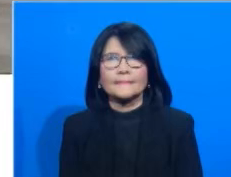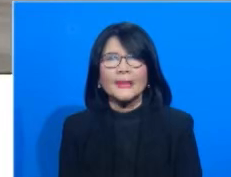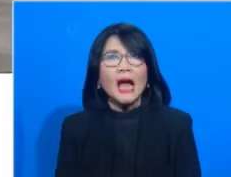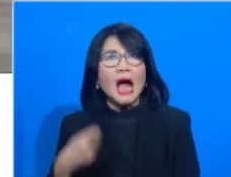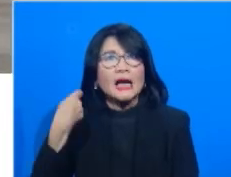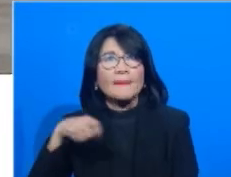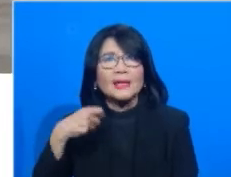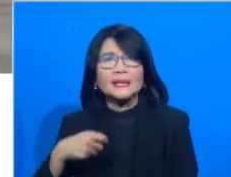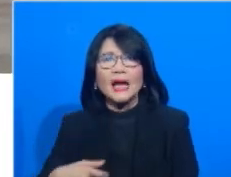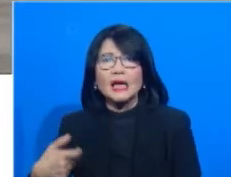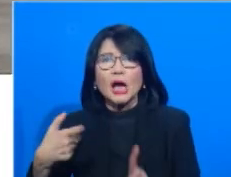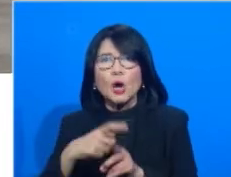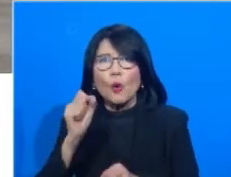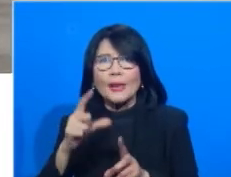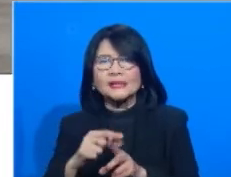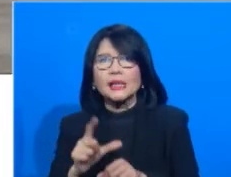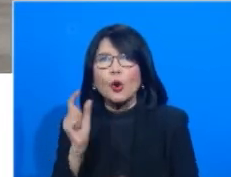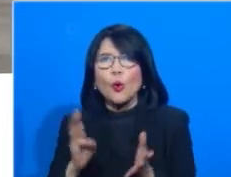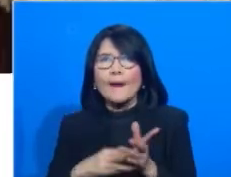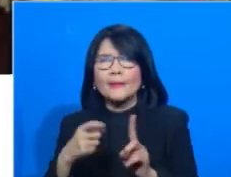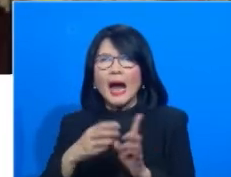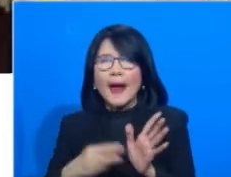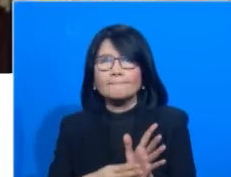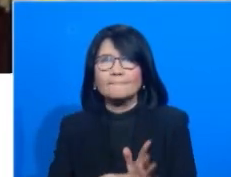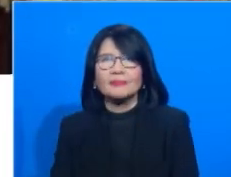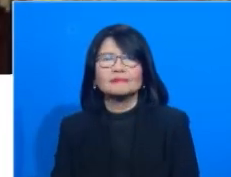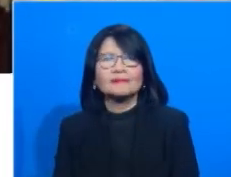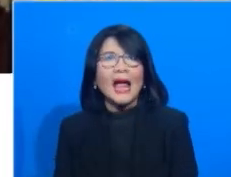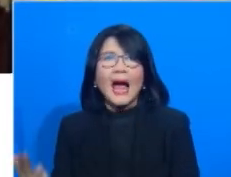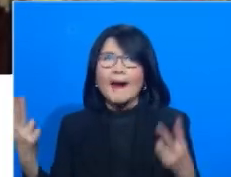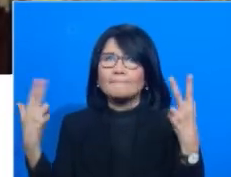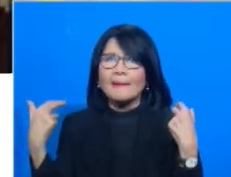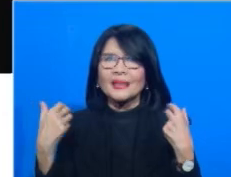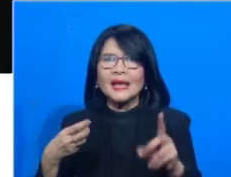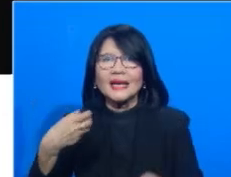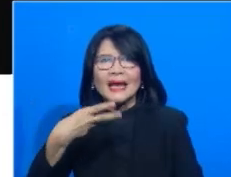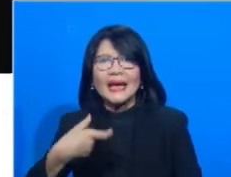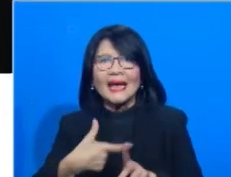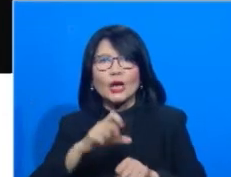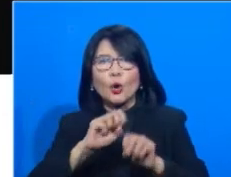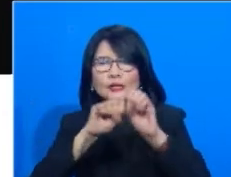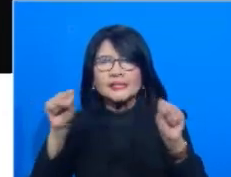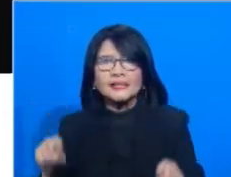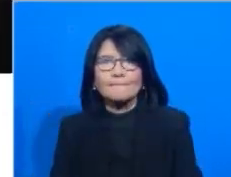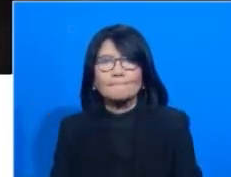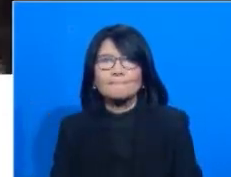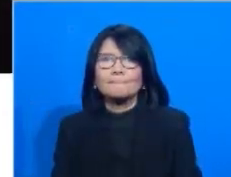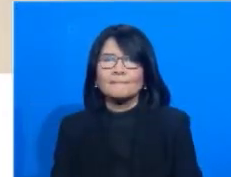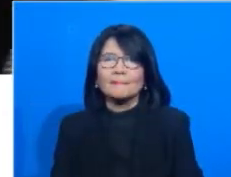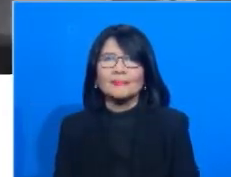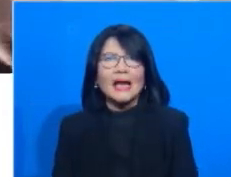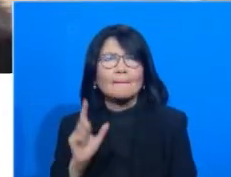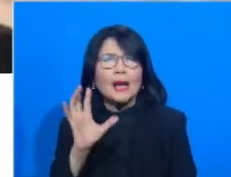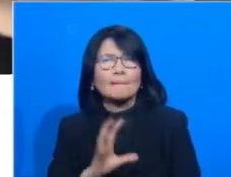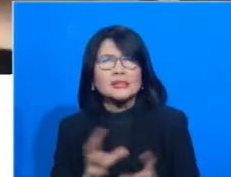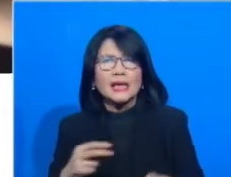Kementerian Koperasi dan Usaha Kecil Menengah atau Kemenkop kembali menggelar pameran ekosistem UMKM dan wirausaha terbesar di